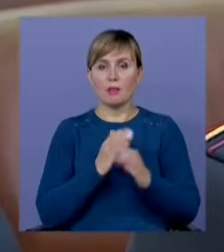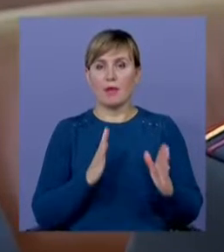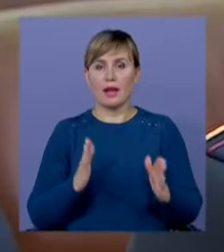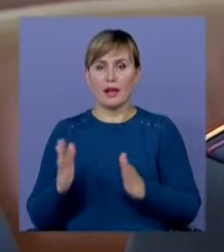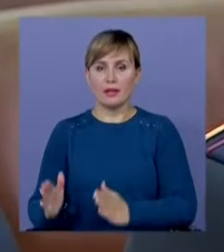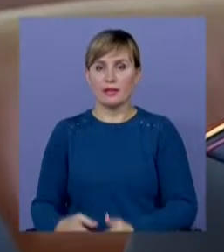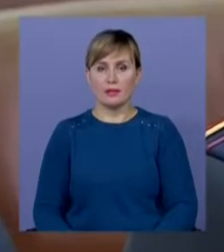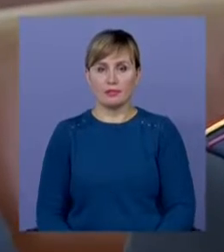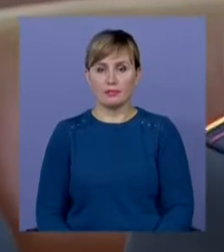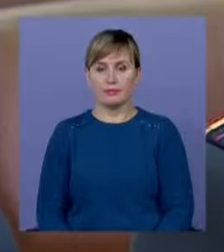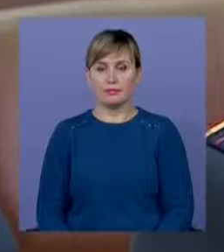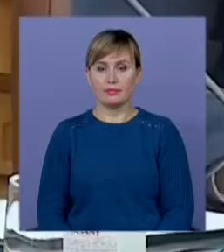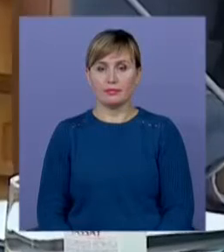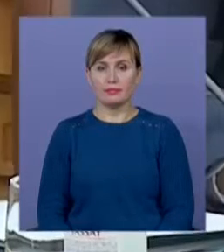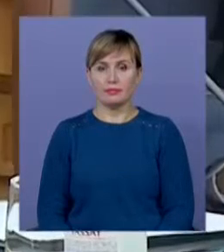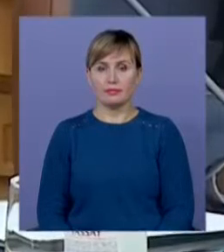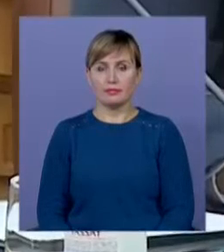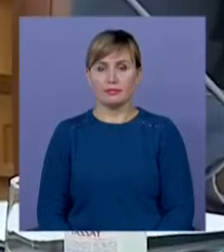порядок.